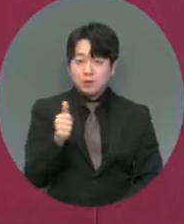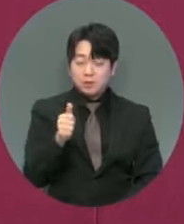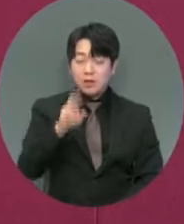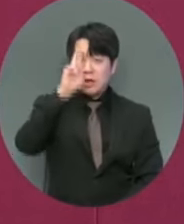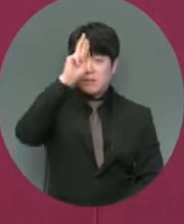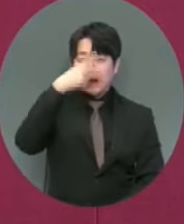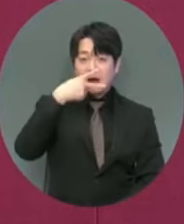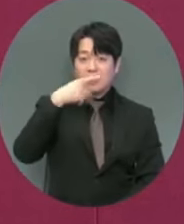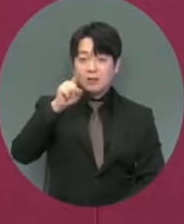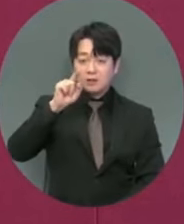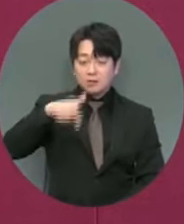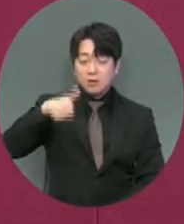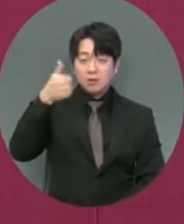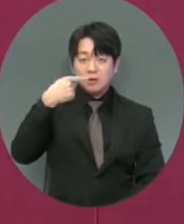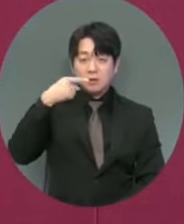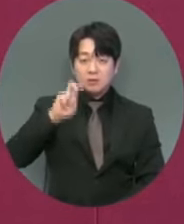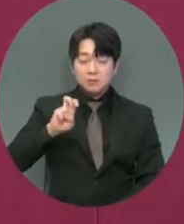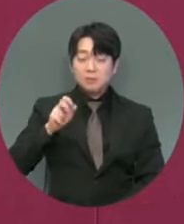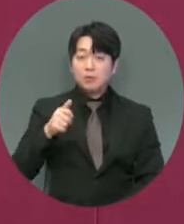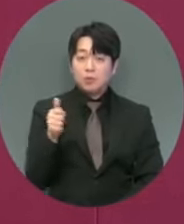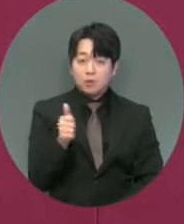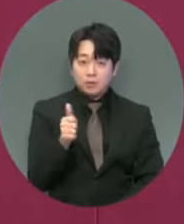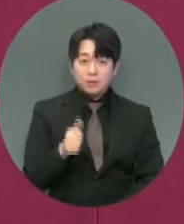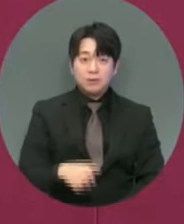박덕흠 의원,